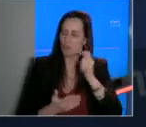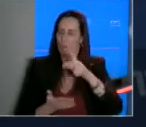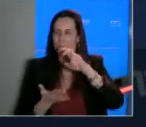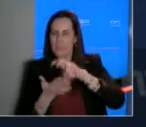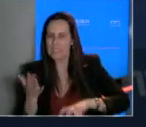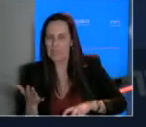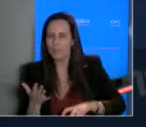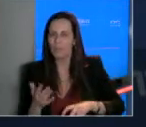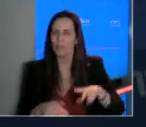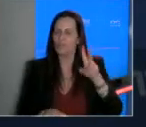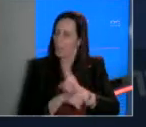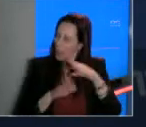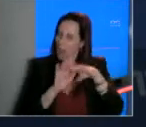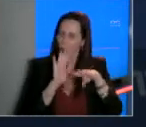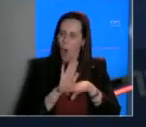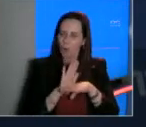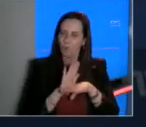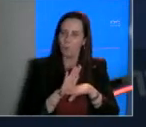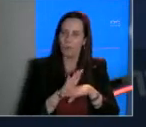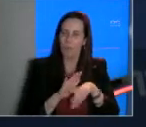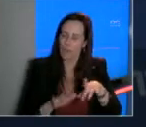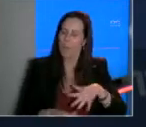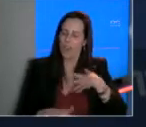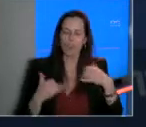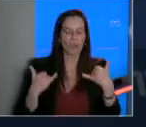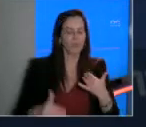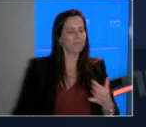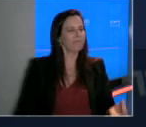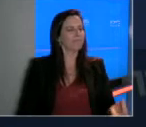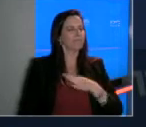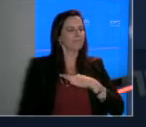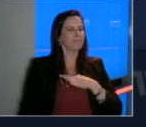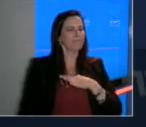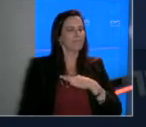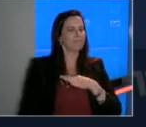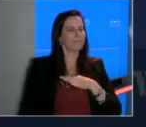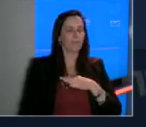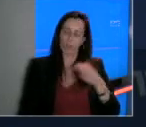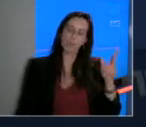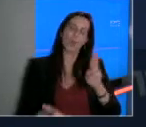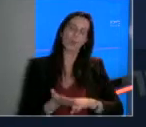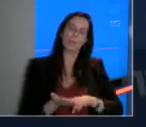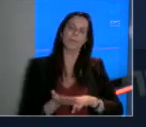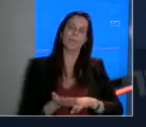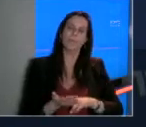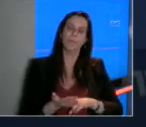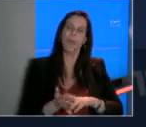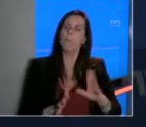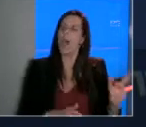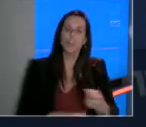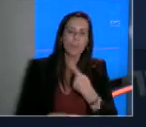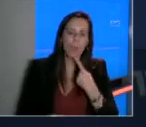מיסים, שומרי חוק. הם מרגישים היום נבגדים, בצדק. הקולות